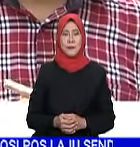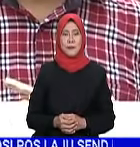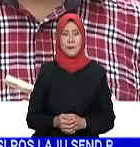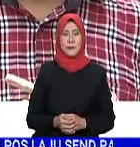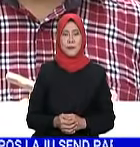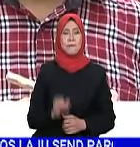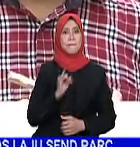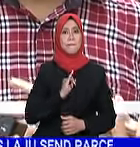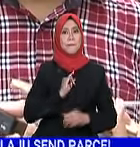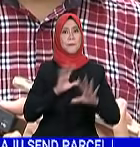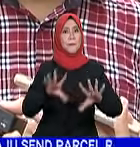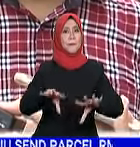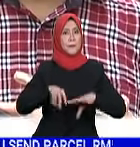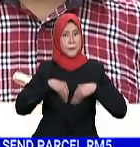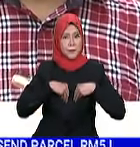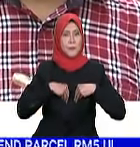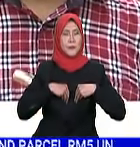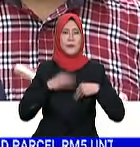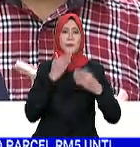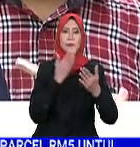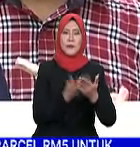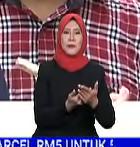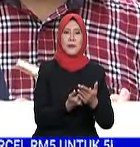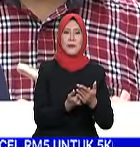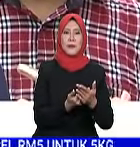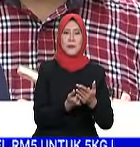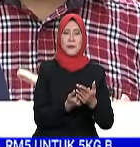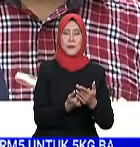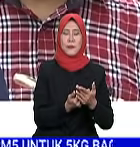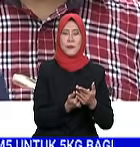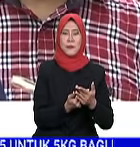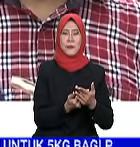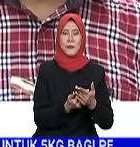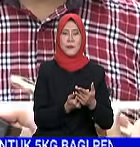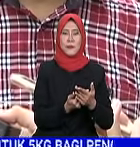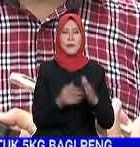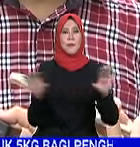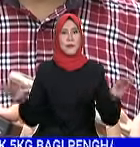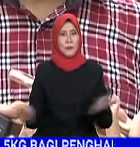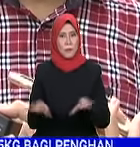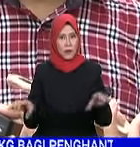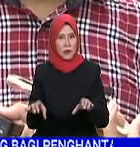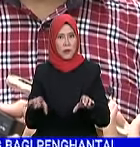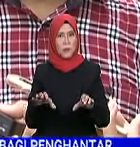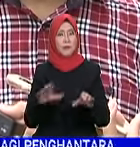Saya menerima baik kalau ia dapat dilaksanakan dengan yang seperti saya katakan tadi. Dilaksanakan,